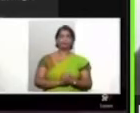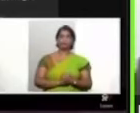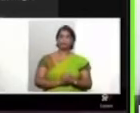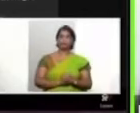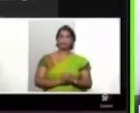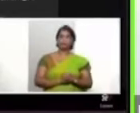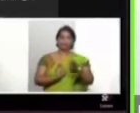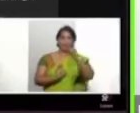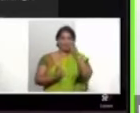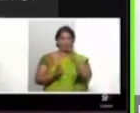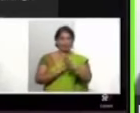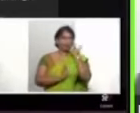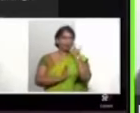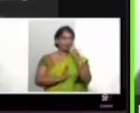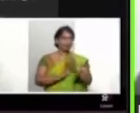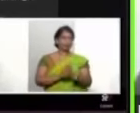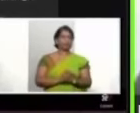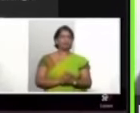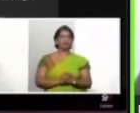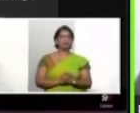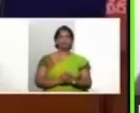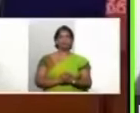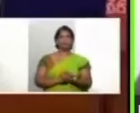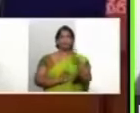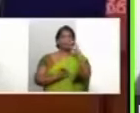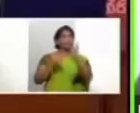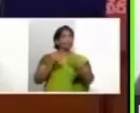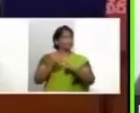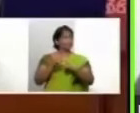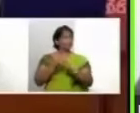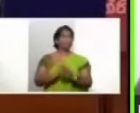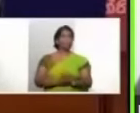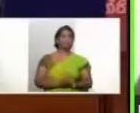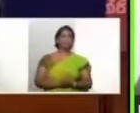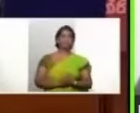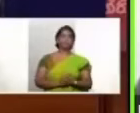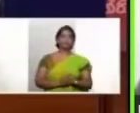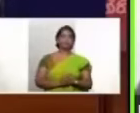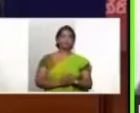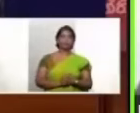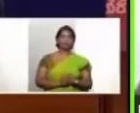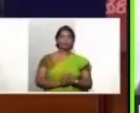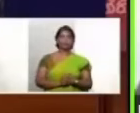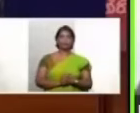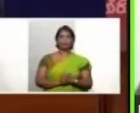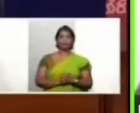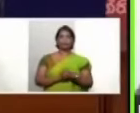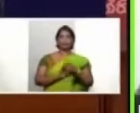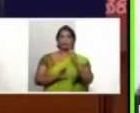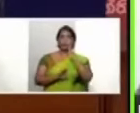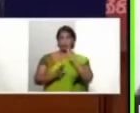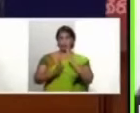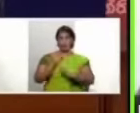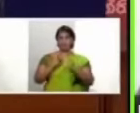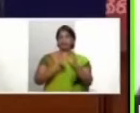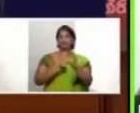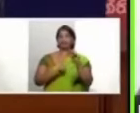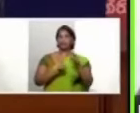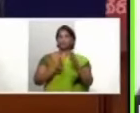වෙන්න. මගේ පළවෙනි ක්වෙස්චන් එක තමයි මේ ඔය ෆොරින් මිනිස්ටර් වගේට මම අහන්න, මේ අපේ